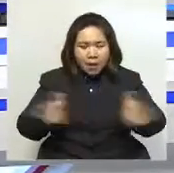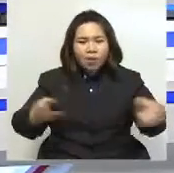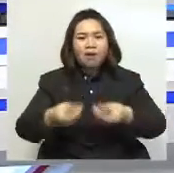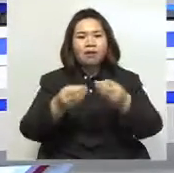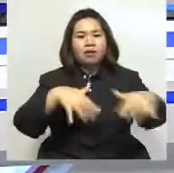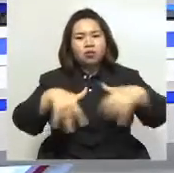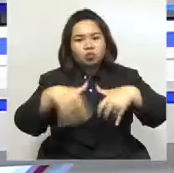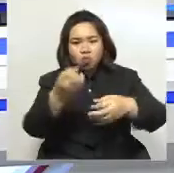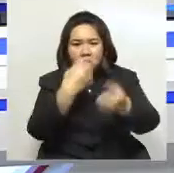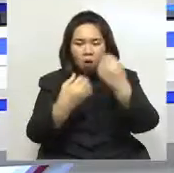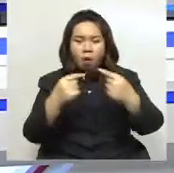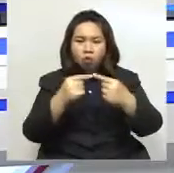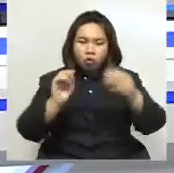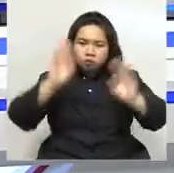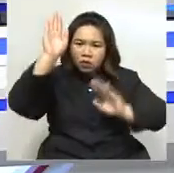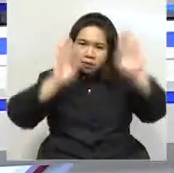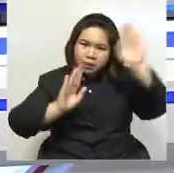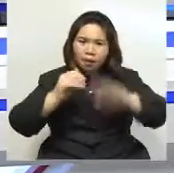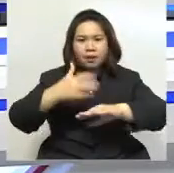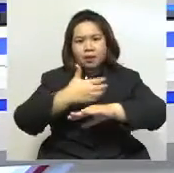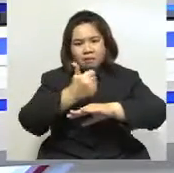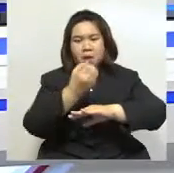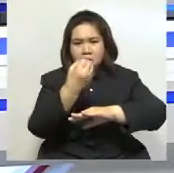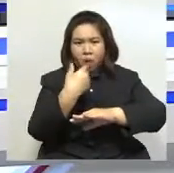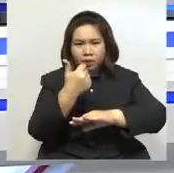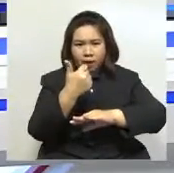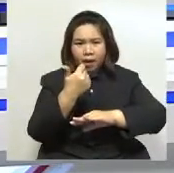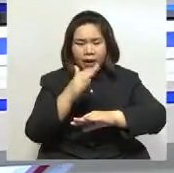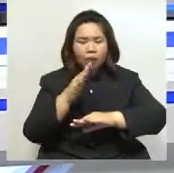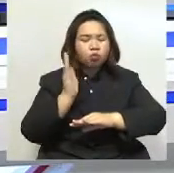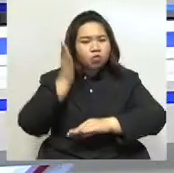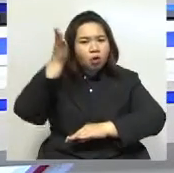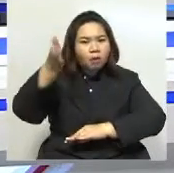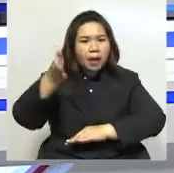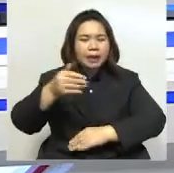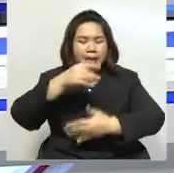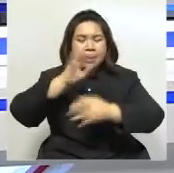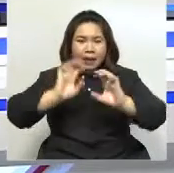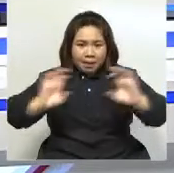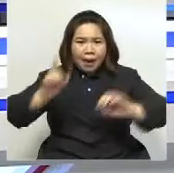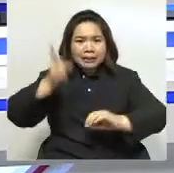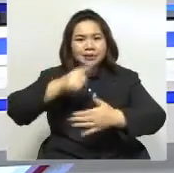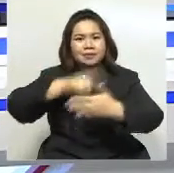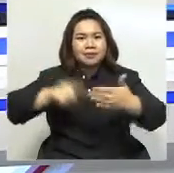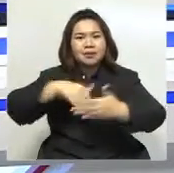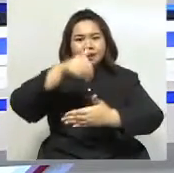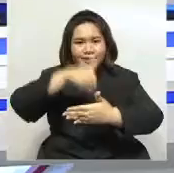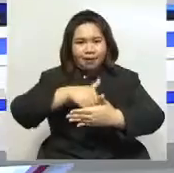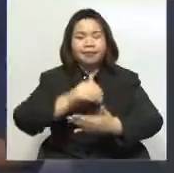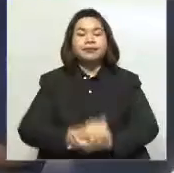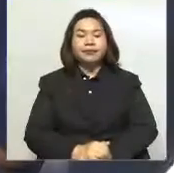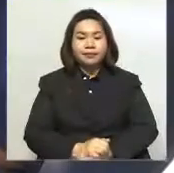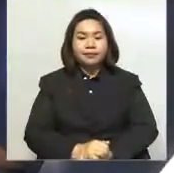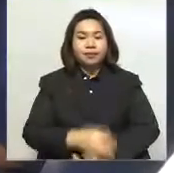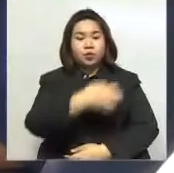ชาชนได้แสดงความคิดเห็นทางการเมืองและมีรัฐบาลที่มาตามระบอบประชาธิปไตยค่ะโดยนายกรินทีสเด